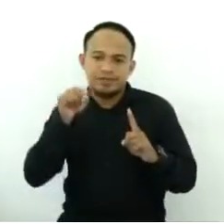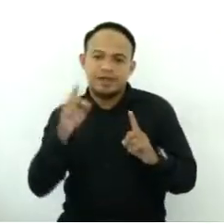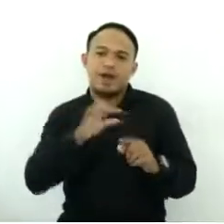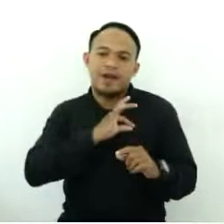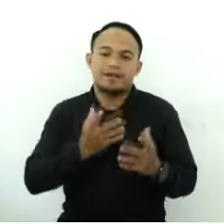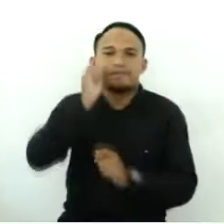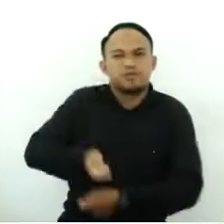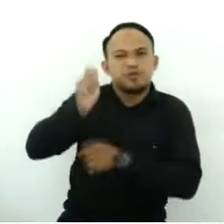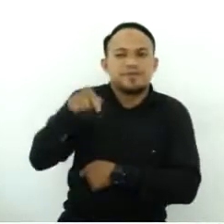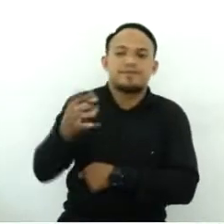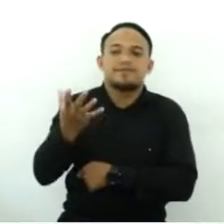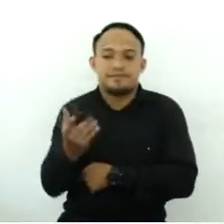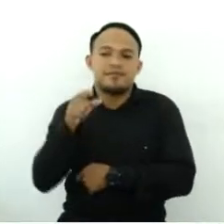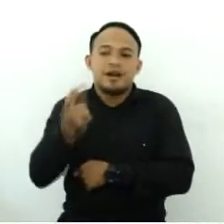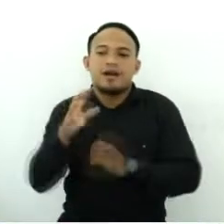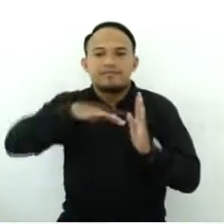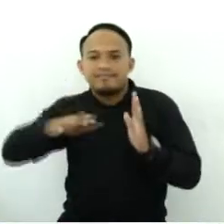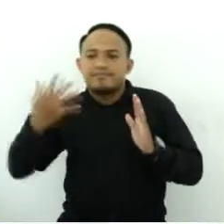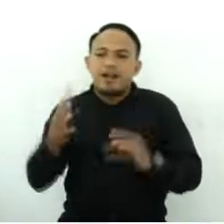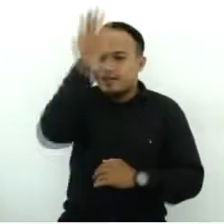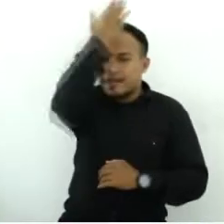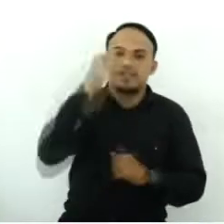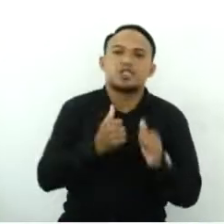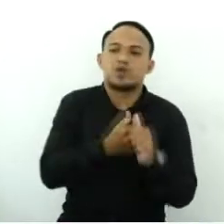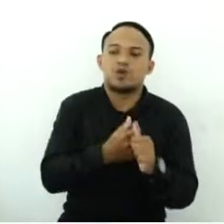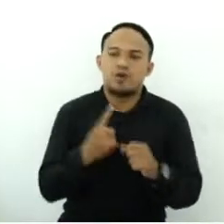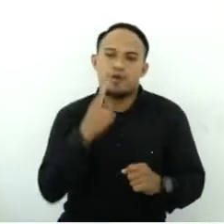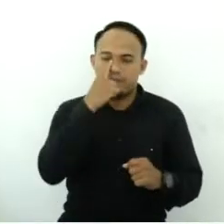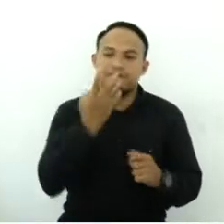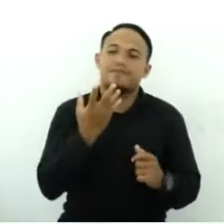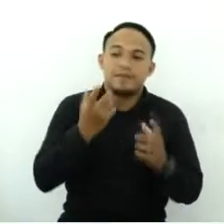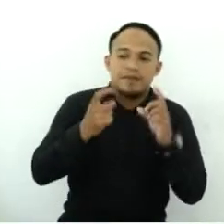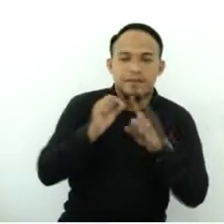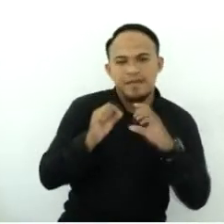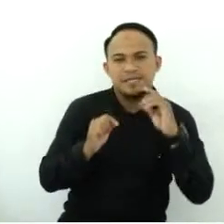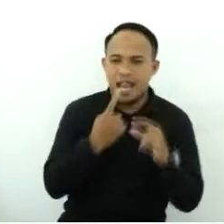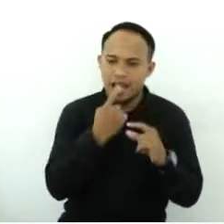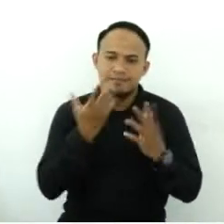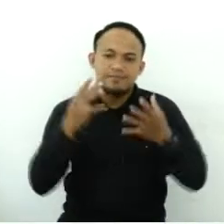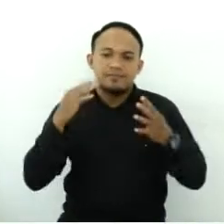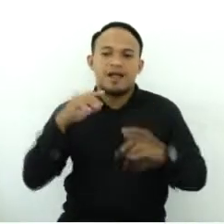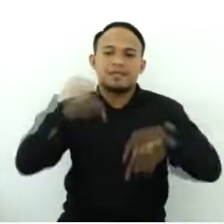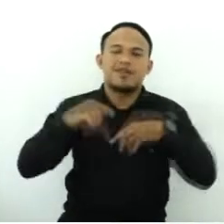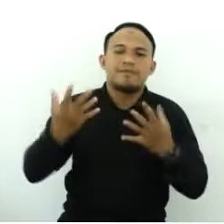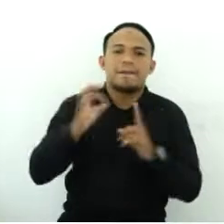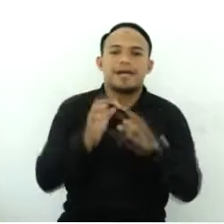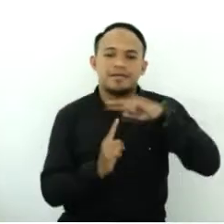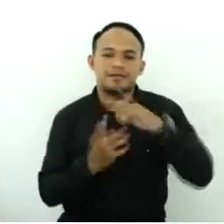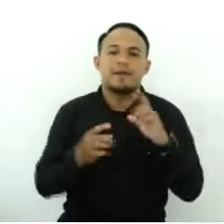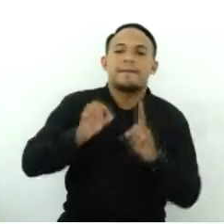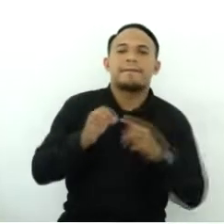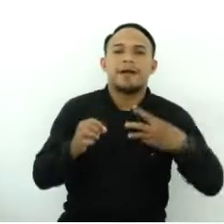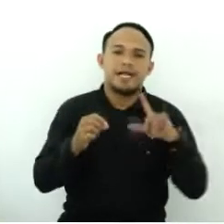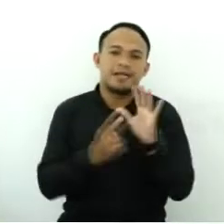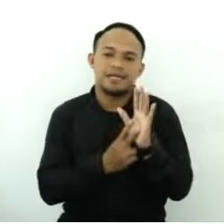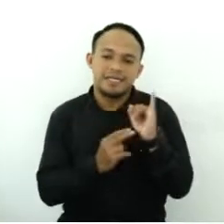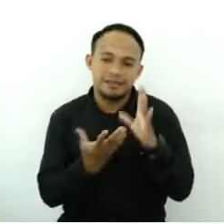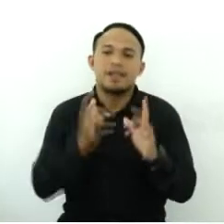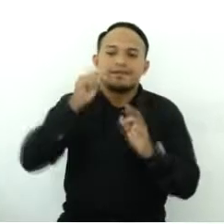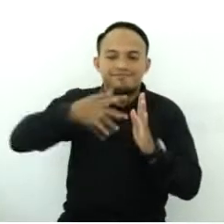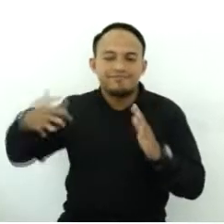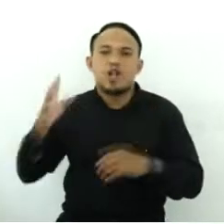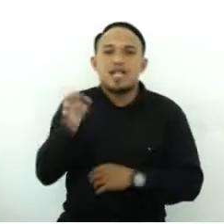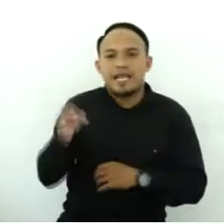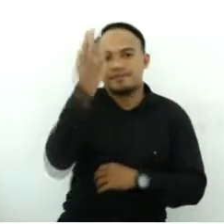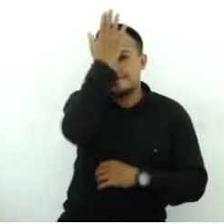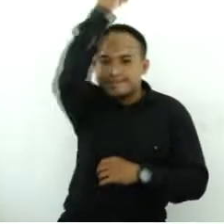tou-san pegawai dan buruh di pelabuhan Gorontalo mengikuti swpc Ardi kantor PT Pelni Pelabuhan